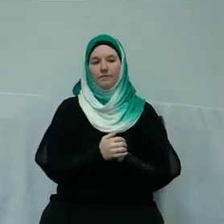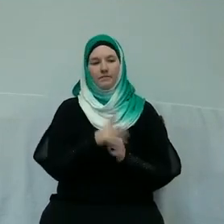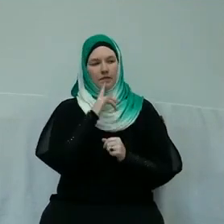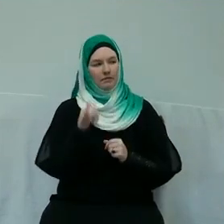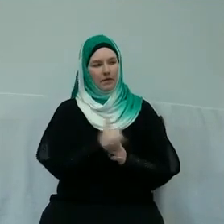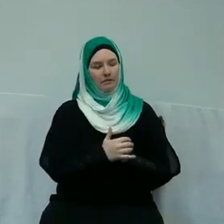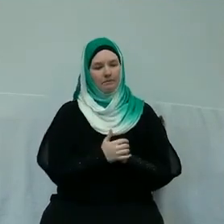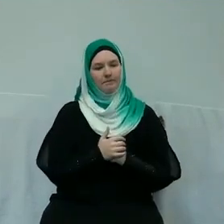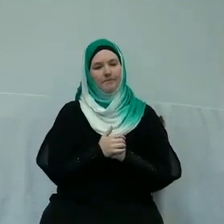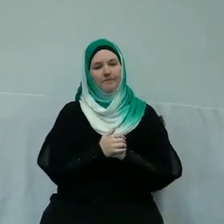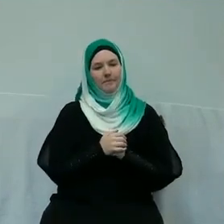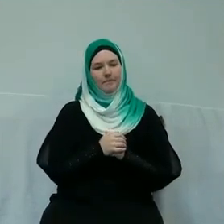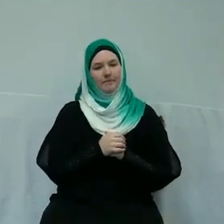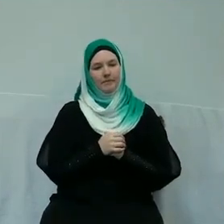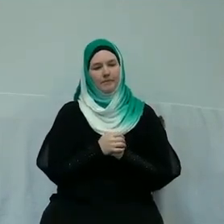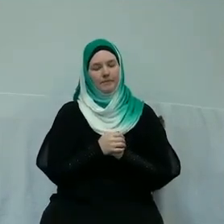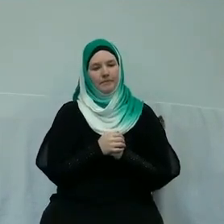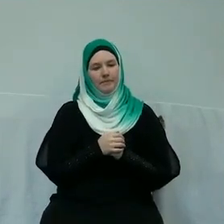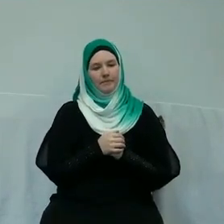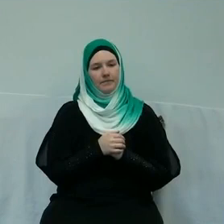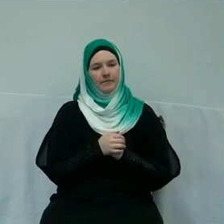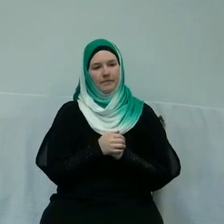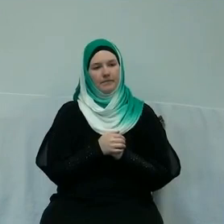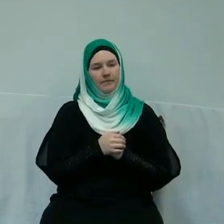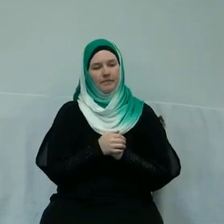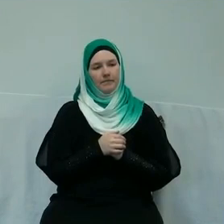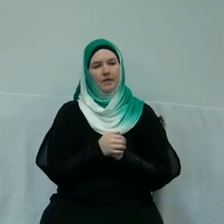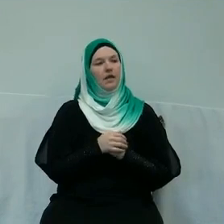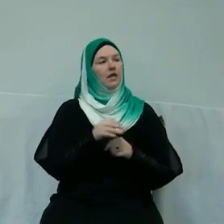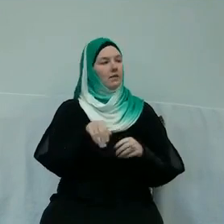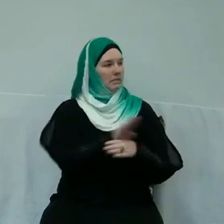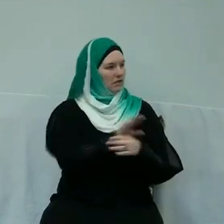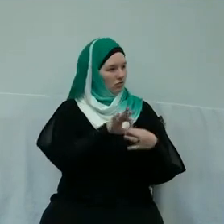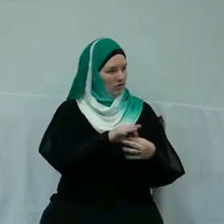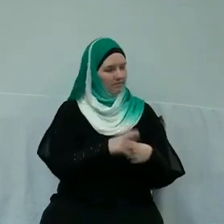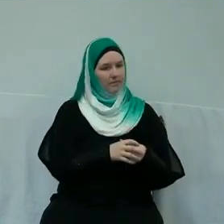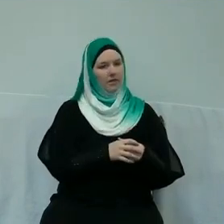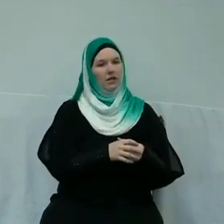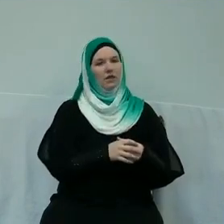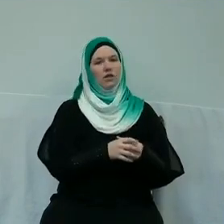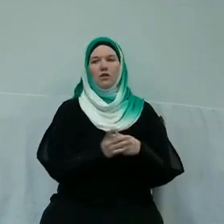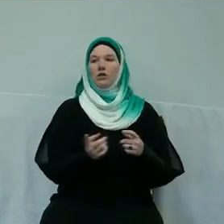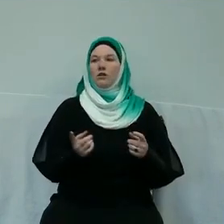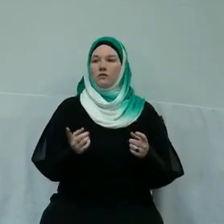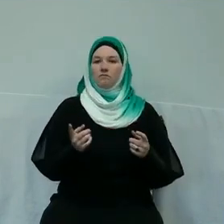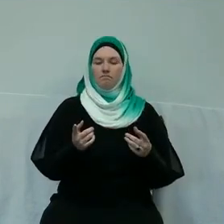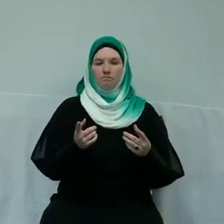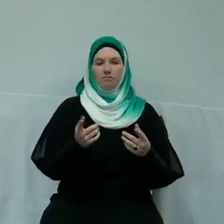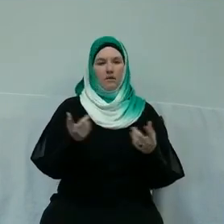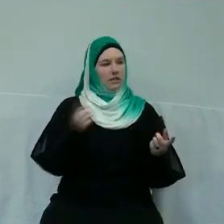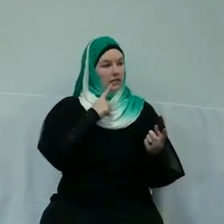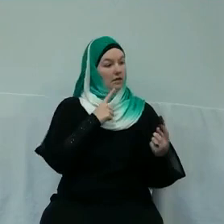إِنَّكُمْ تَخْتَصِمُونَ عِنْدِي أَوْ تَخْتَصِمُونَ إِلَيَّ. You come with your disputes to seek my judgment.